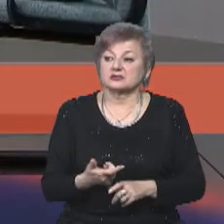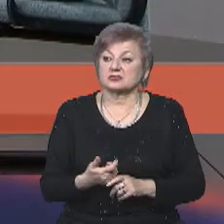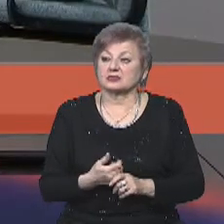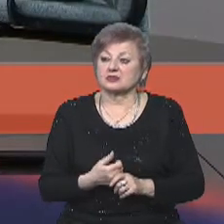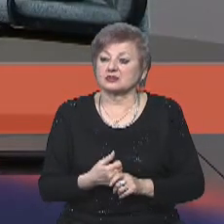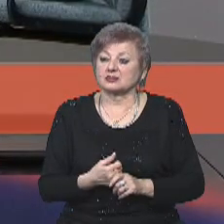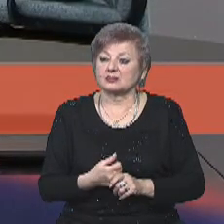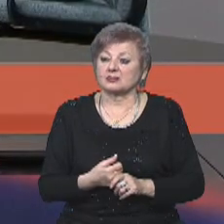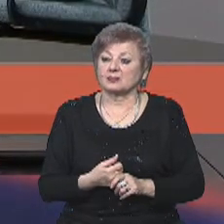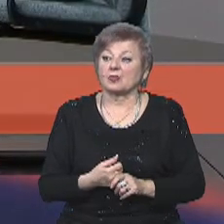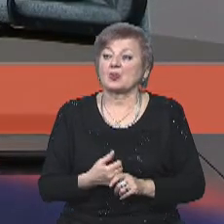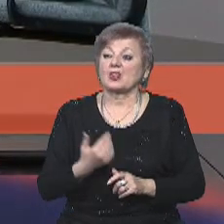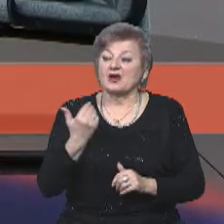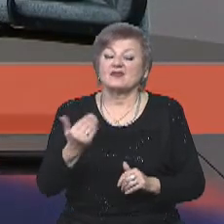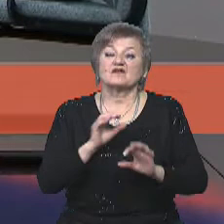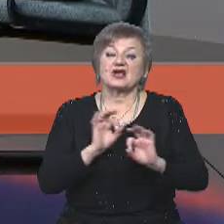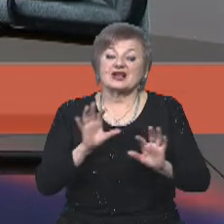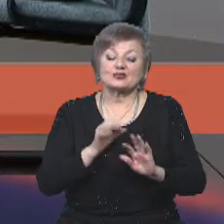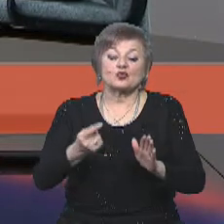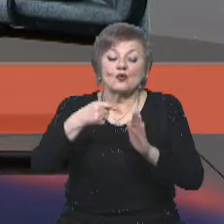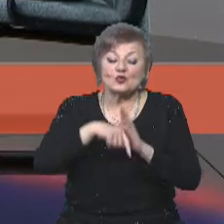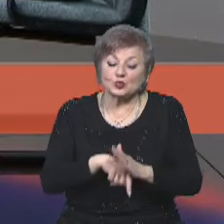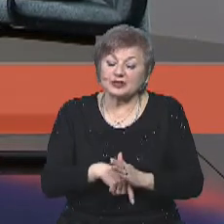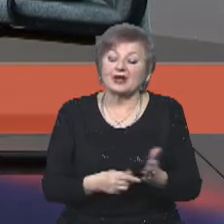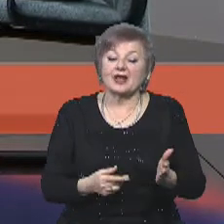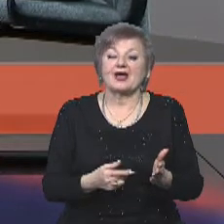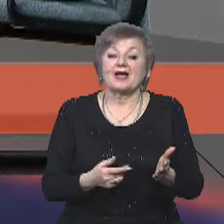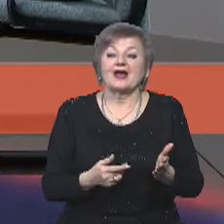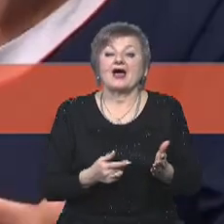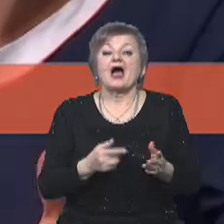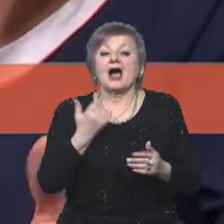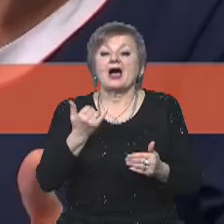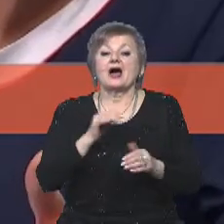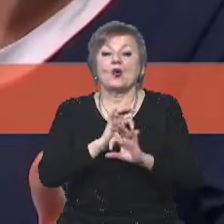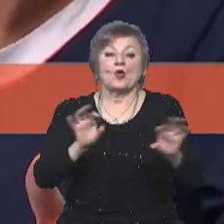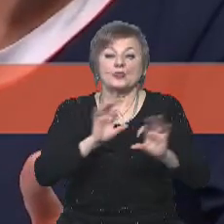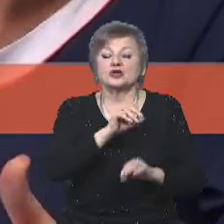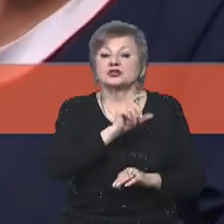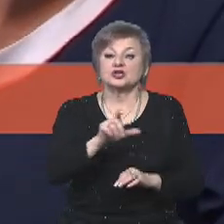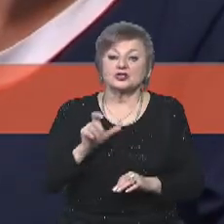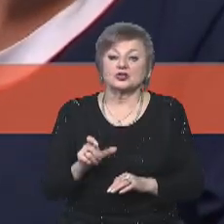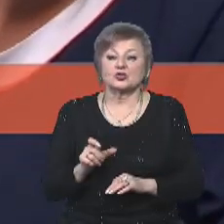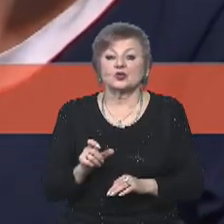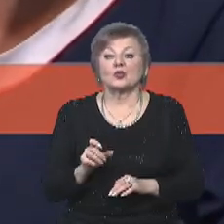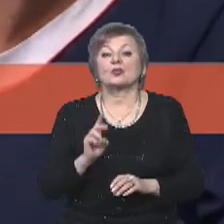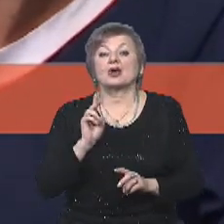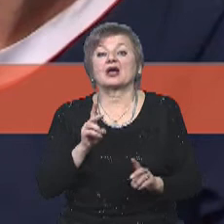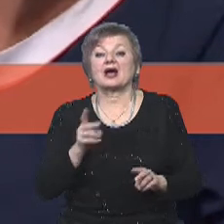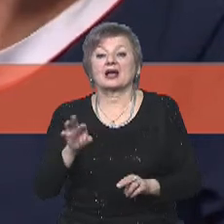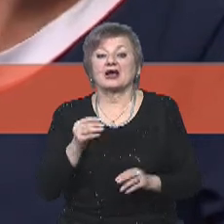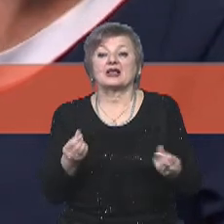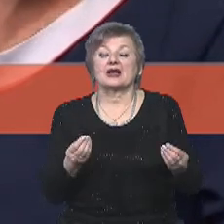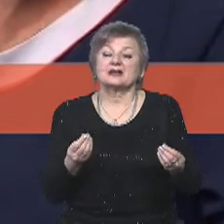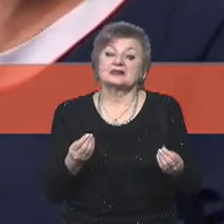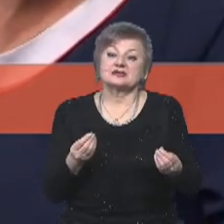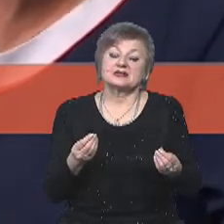ви розказуєте свою внутрішню кухню. А нашим телеглядачам цікаво, як відіб'ється нова ціна на газ на